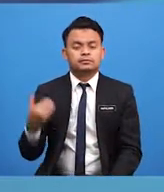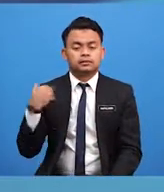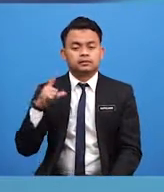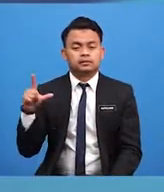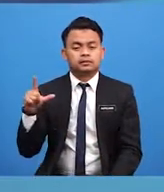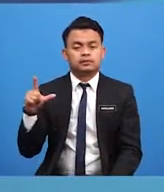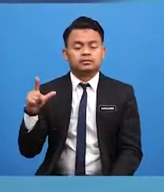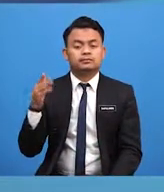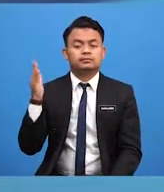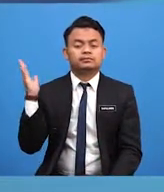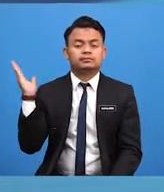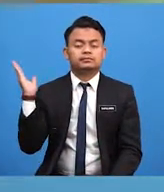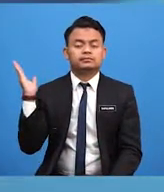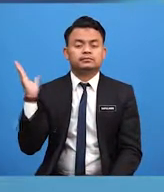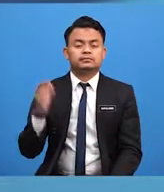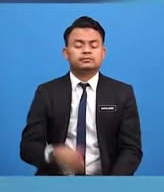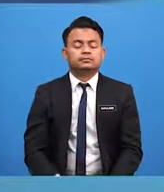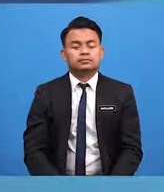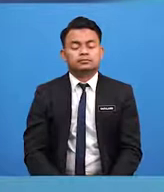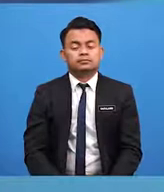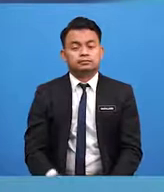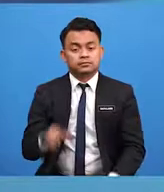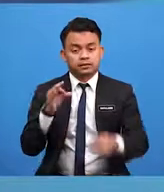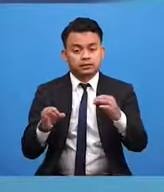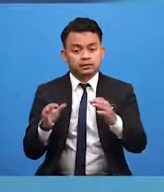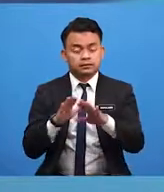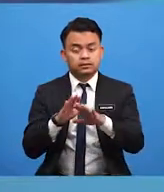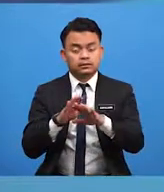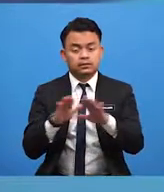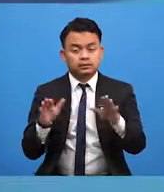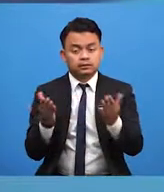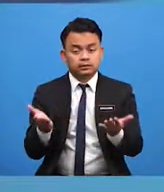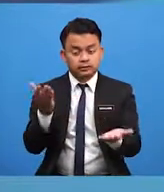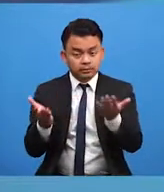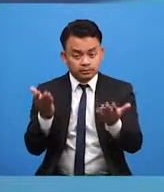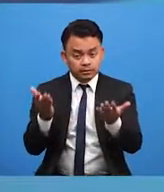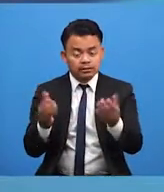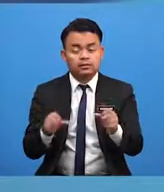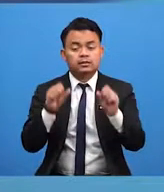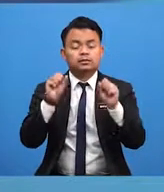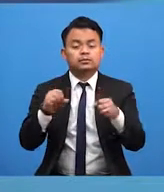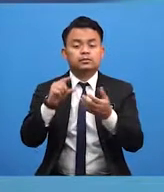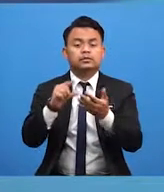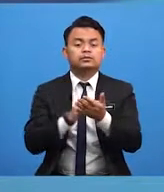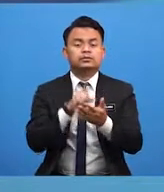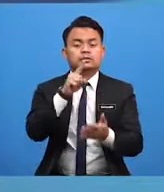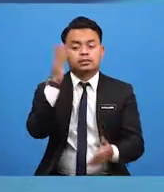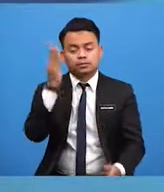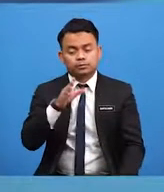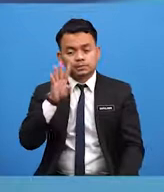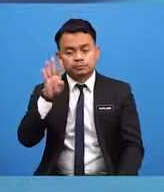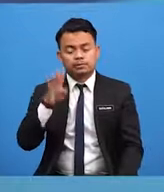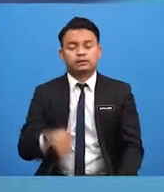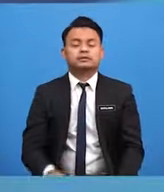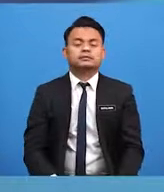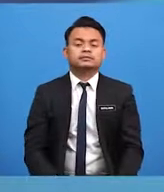sekiranya tidak ada penimbang di rumah, bolehlah menggunakan 1/4 bawang Holland yang